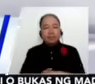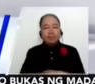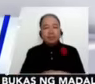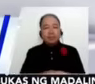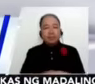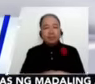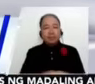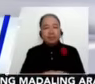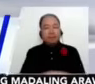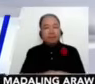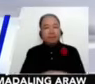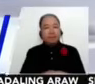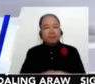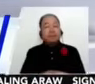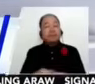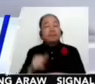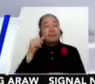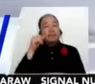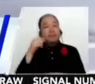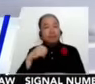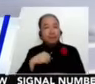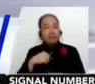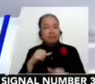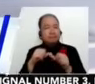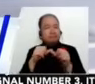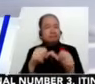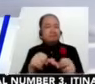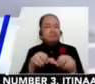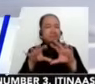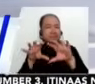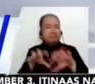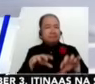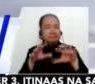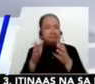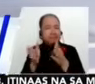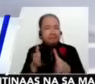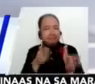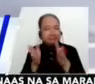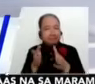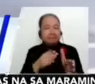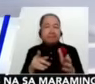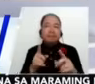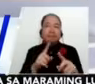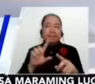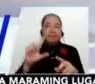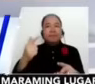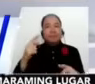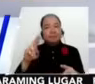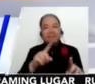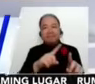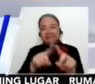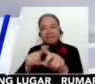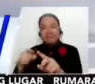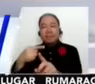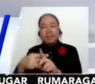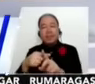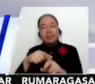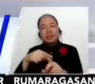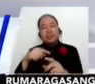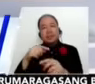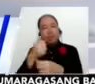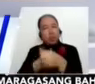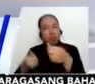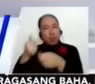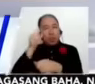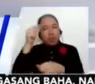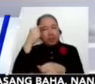Actually, Emil, kahapon pa lamang ay tuloy-tuloy na yung preparasyon o yung paghahanda ng iba't ibang LGUs, ganun din ng provincial government dito sa probinsya